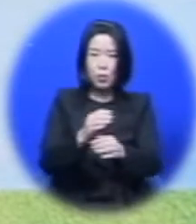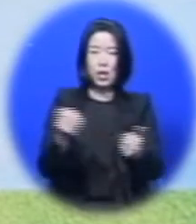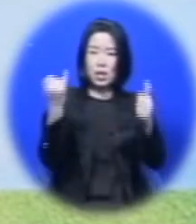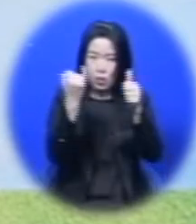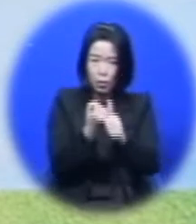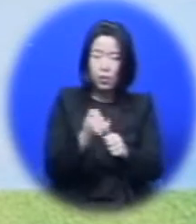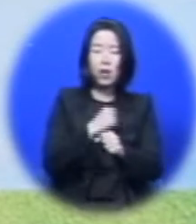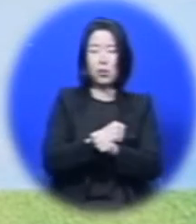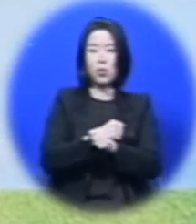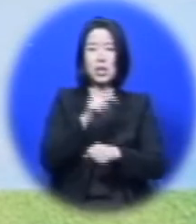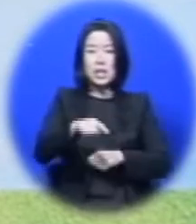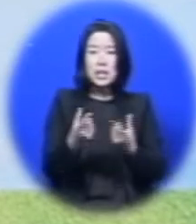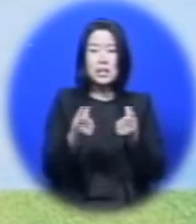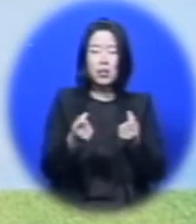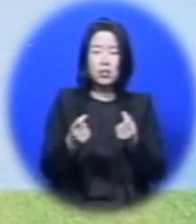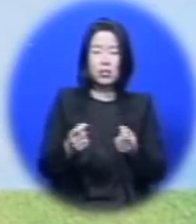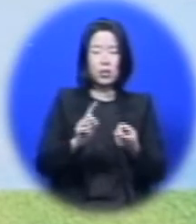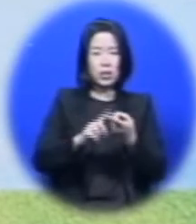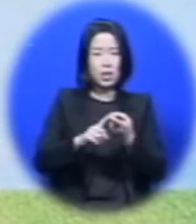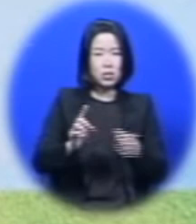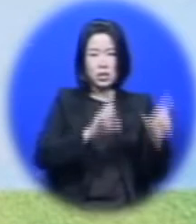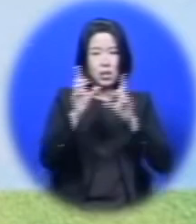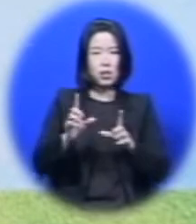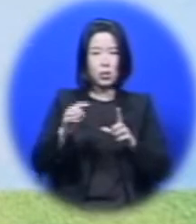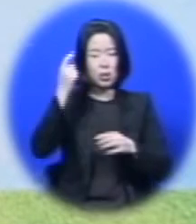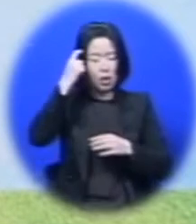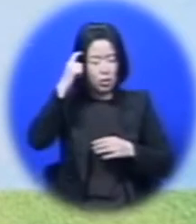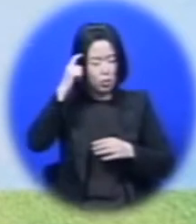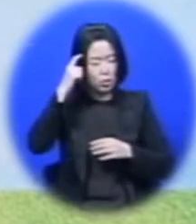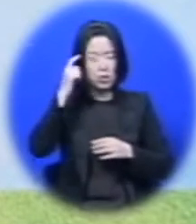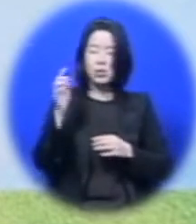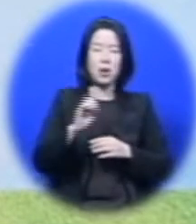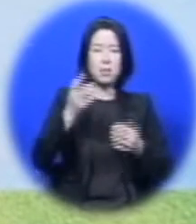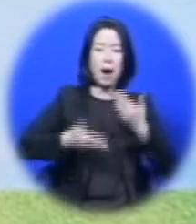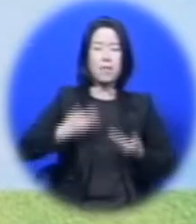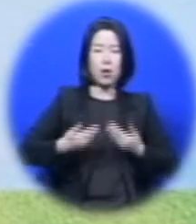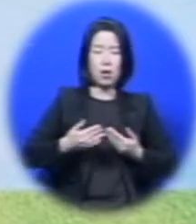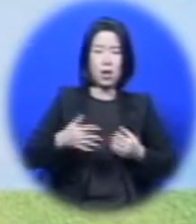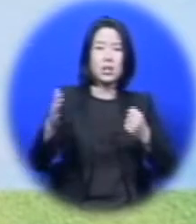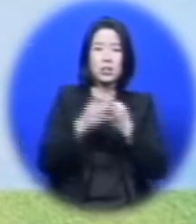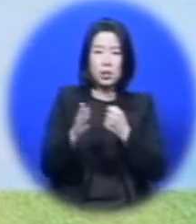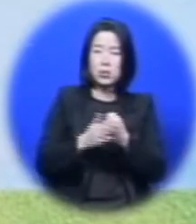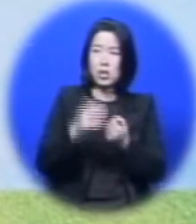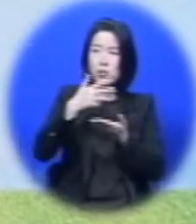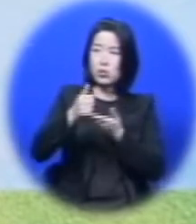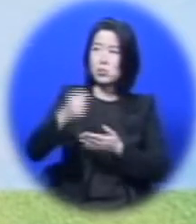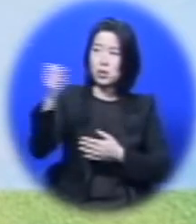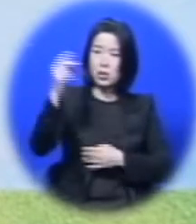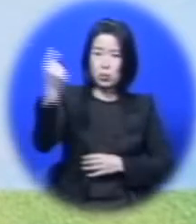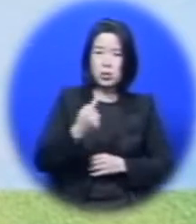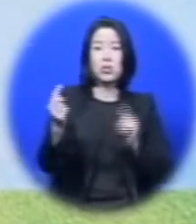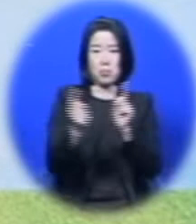가고 이러고 사느라고 정신이 하나도 없어요. 그러다가 우리 주님이 재림이 오시는 것을 맞이하는